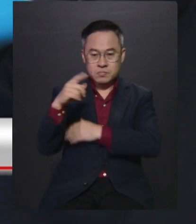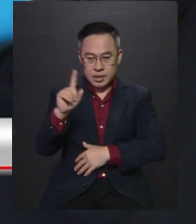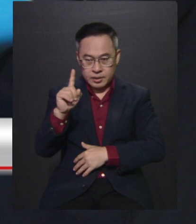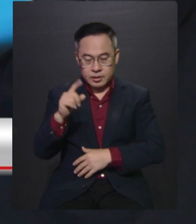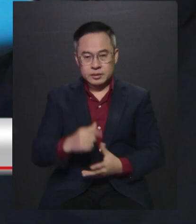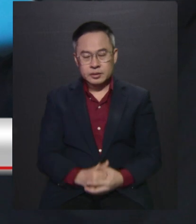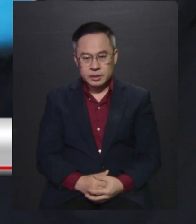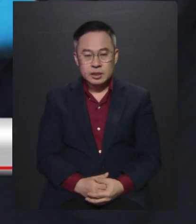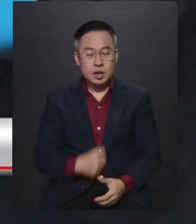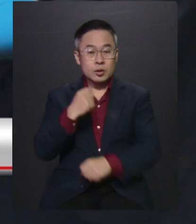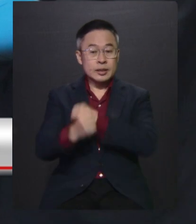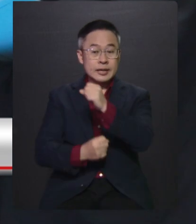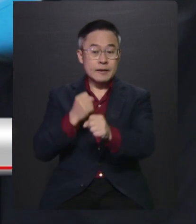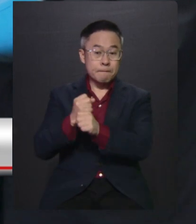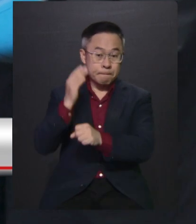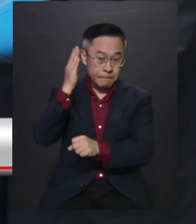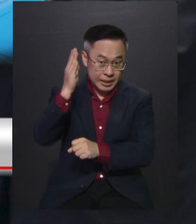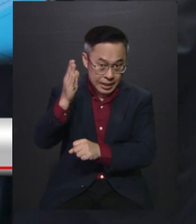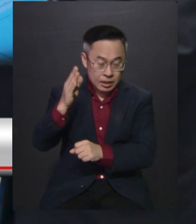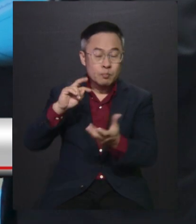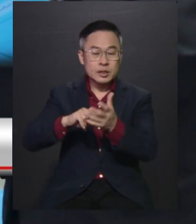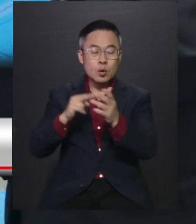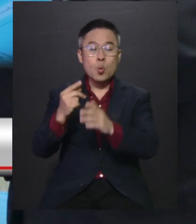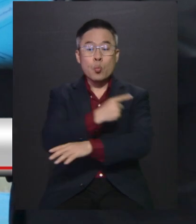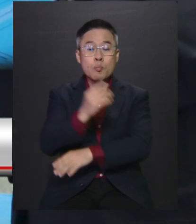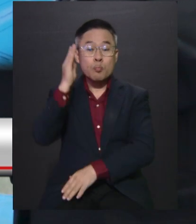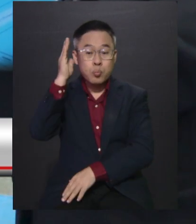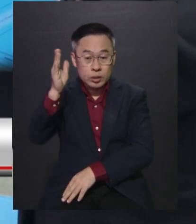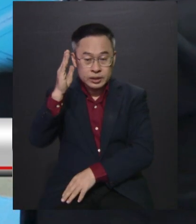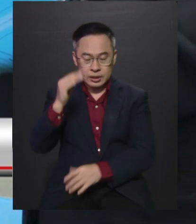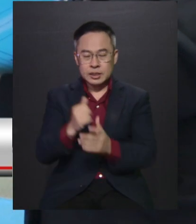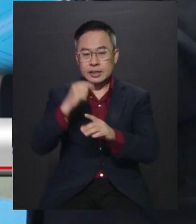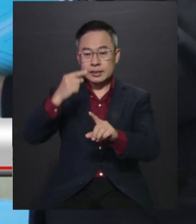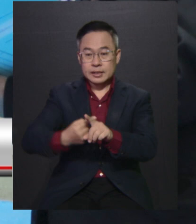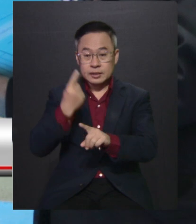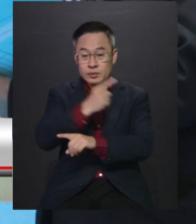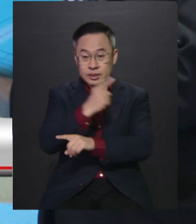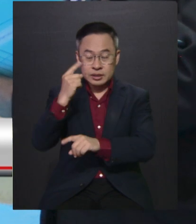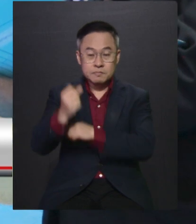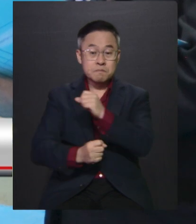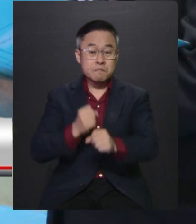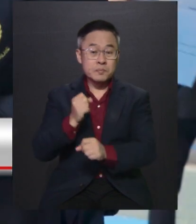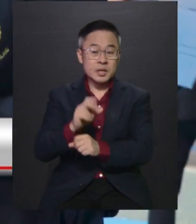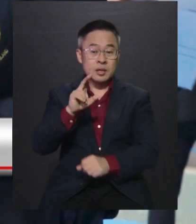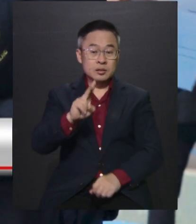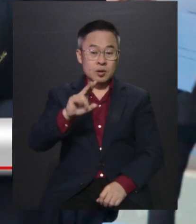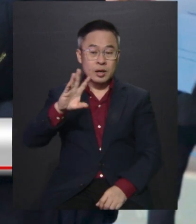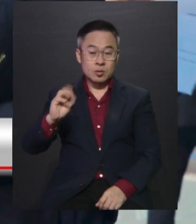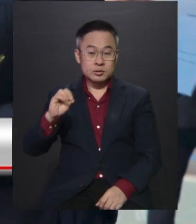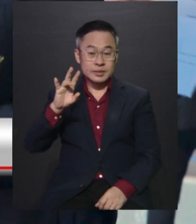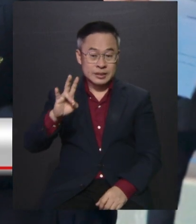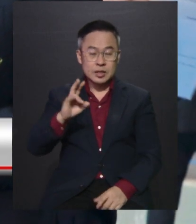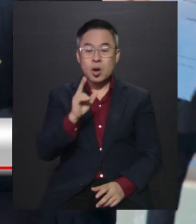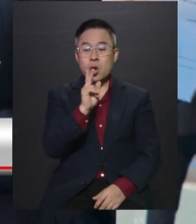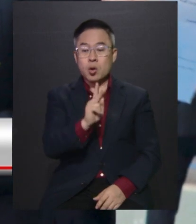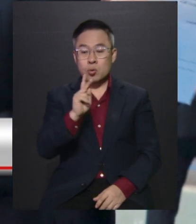ปีหน้าวันพรุ่งนี้นะ2567ทางการกีฬาแห่งประเทศไทยก็มุ่งหวังนะคะว่าจะเดินหน้ายกระดับวงการกี